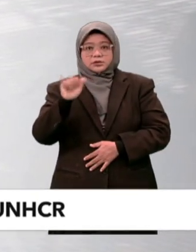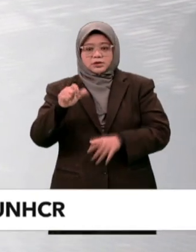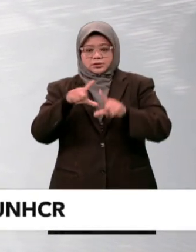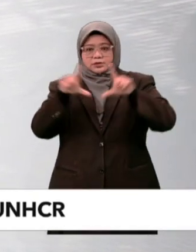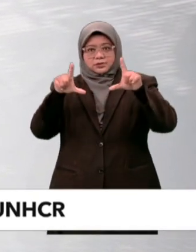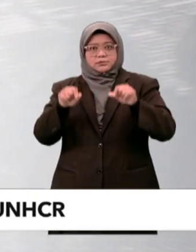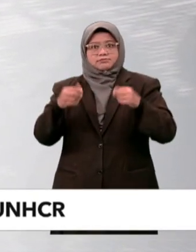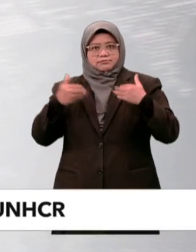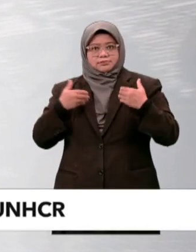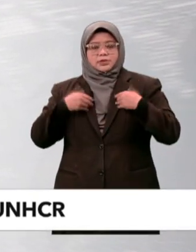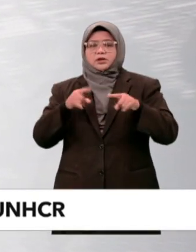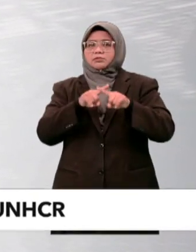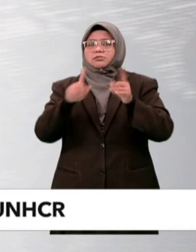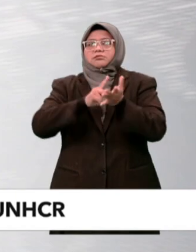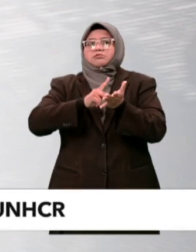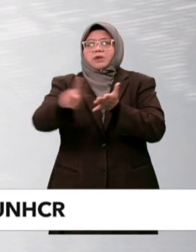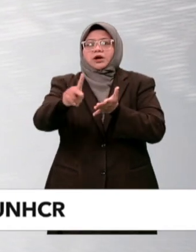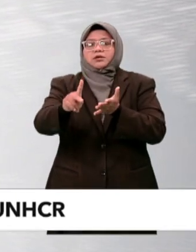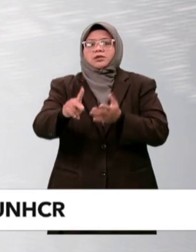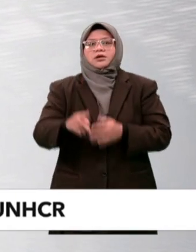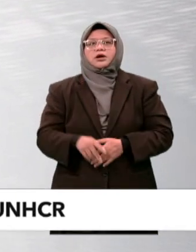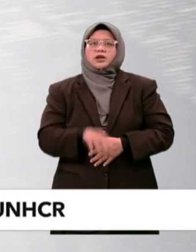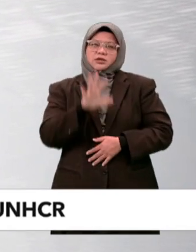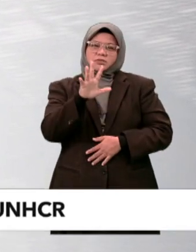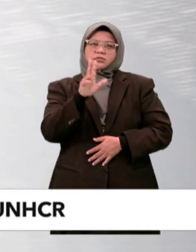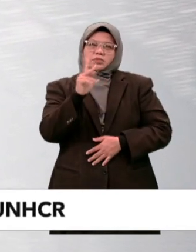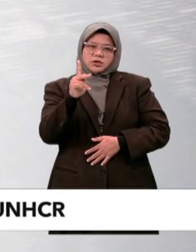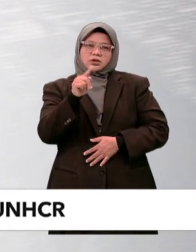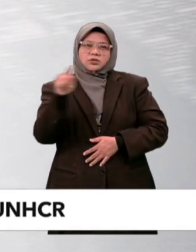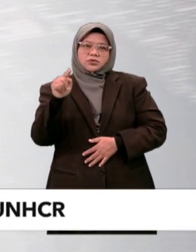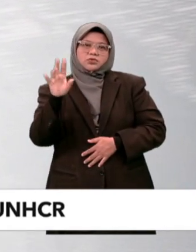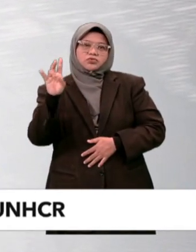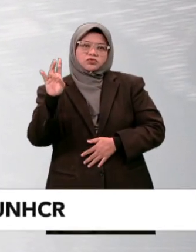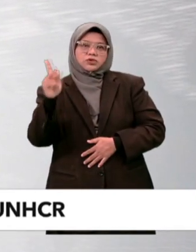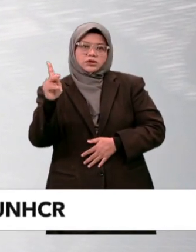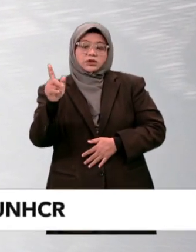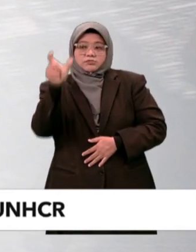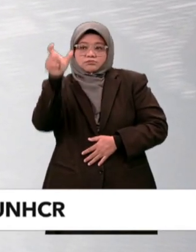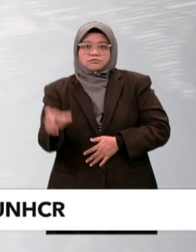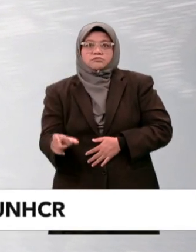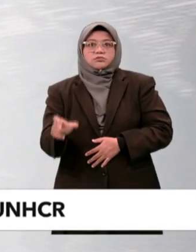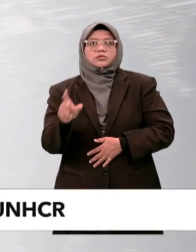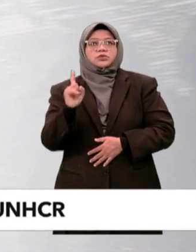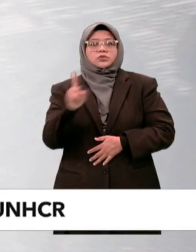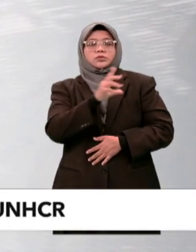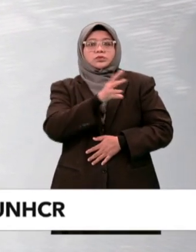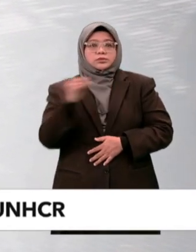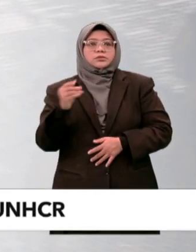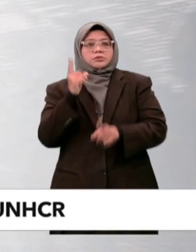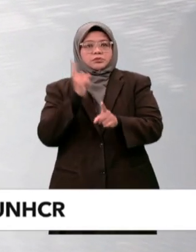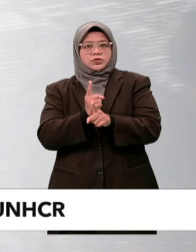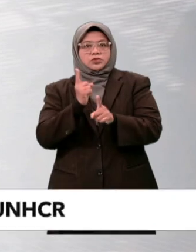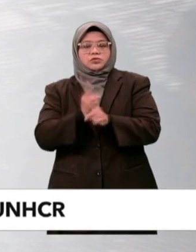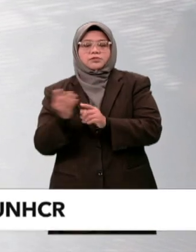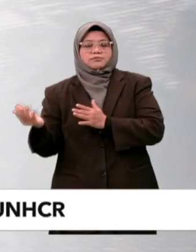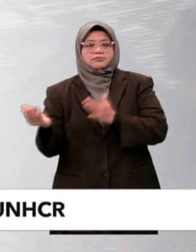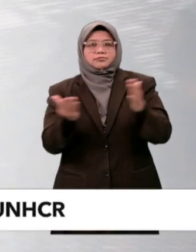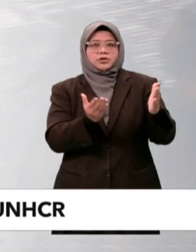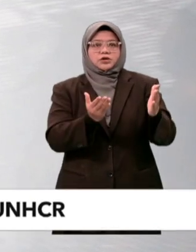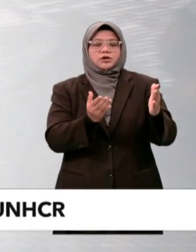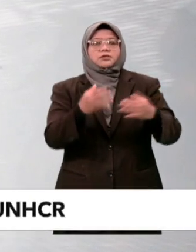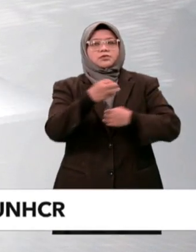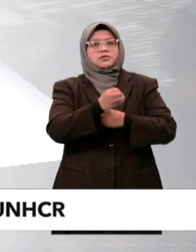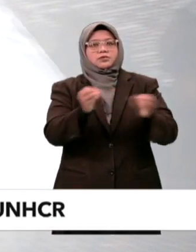mereka bayar ke prejen antara 5000 Ringgit hingga 7000 Ringgit seorang dan agent itu akan membawa ke pejabat